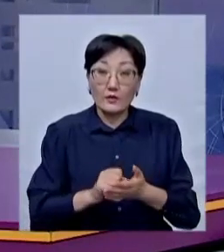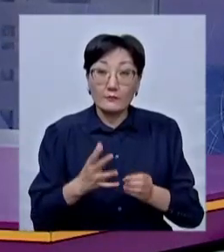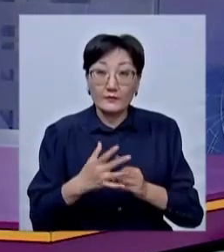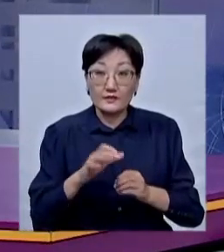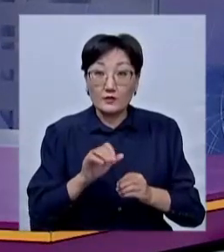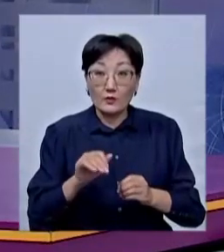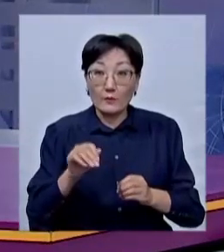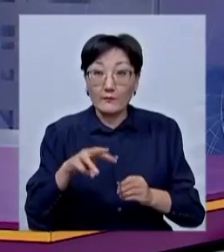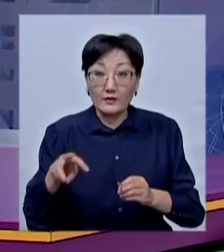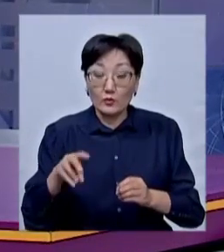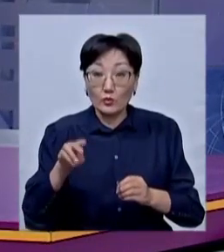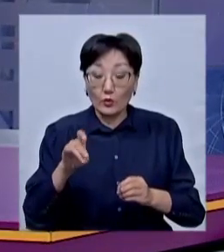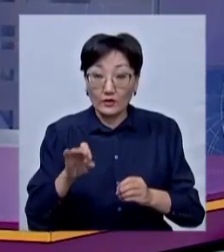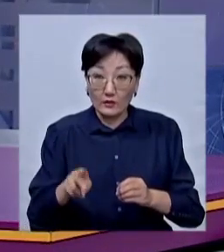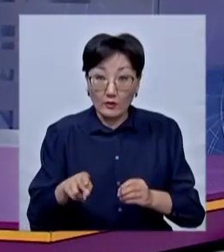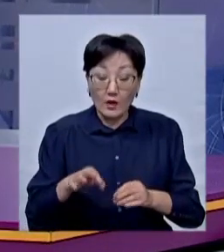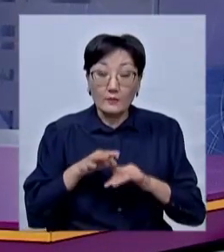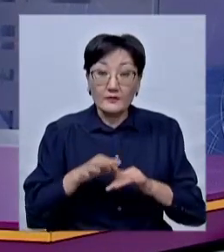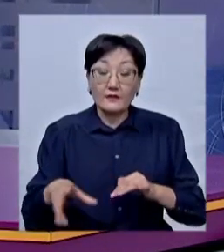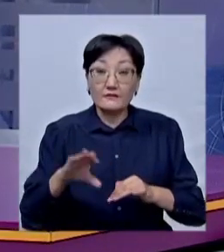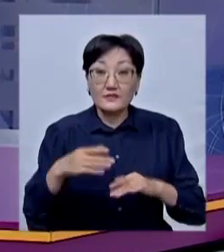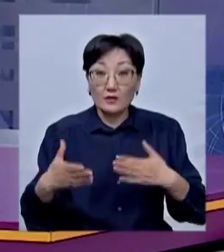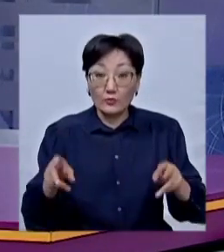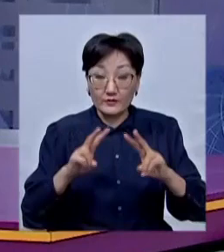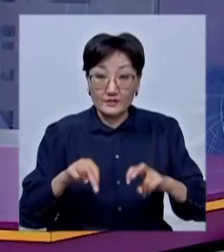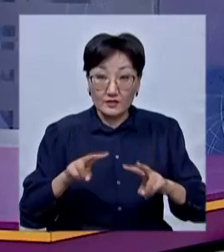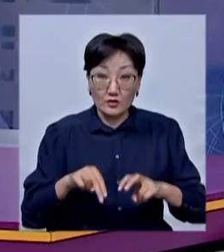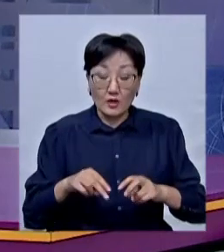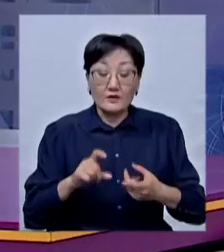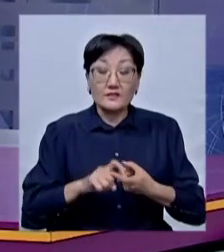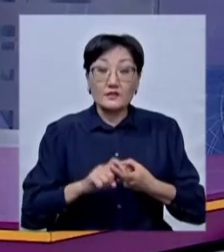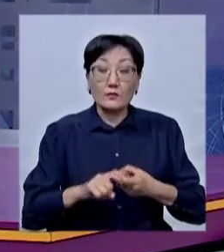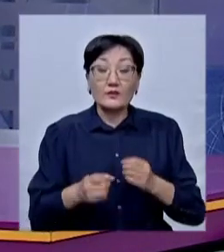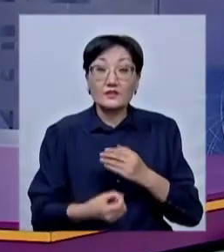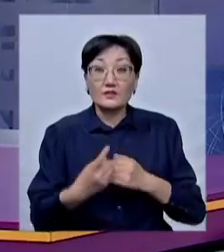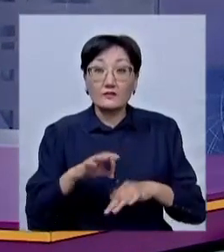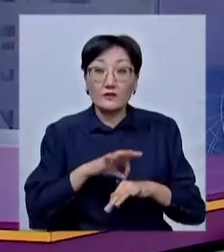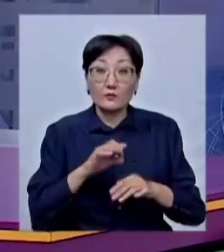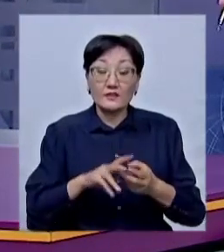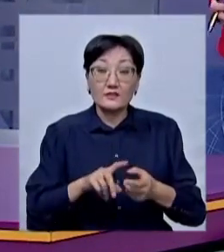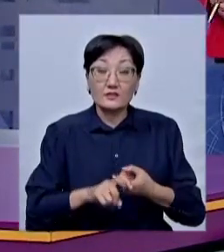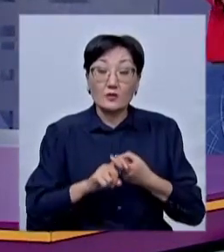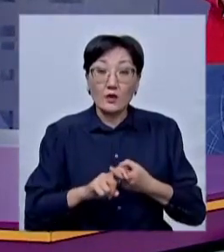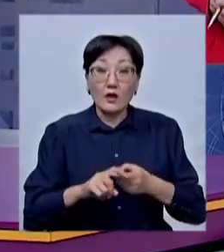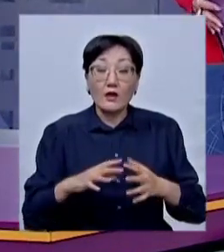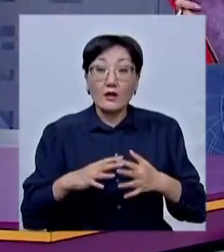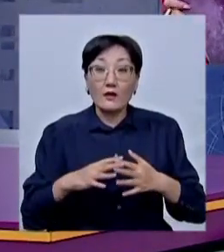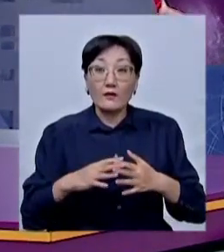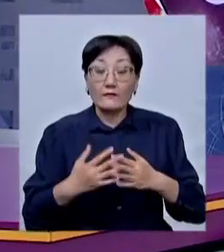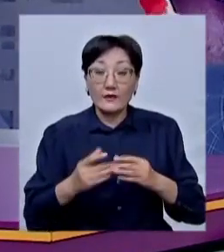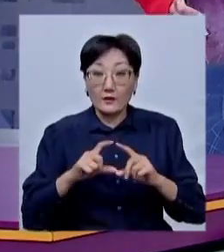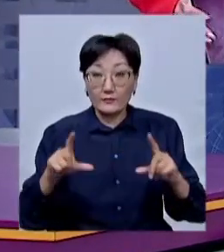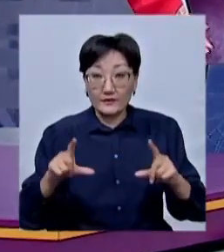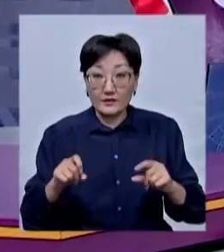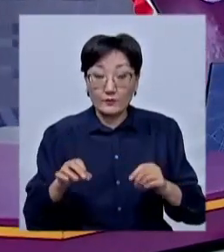миллионов норок. ВОЗ призвали провести всестороннее расследование в связи со вспышкой COVID-19 на фермах. В